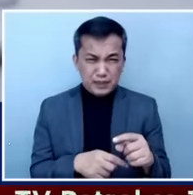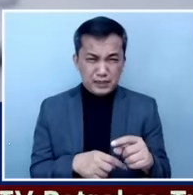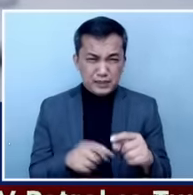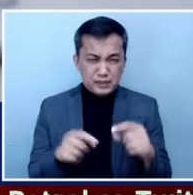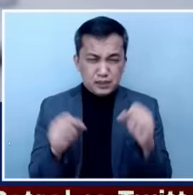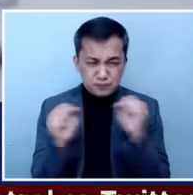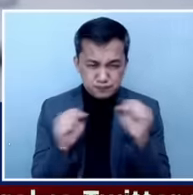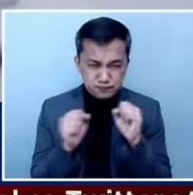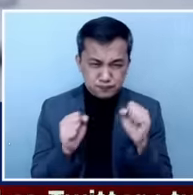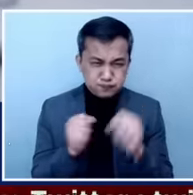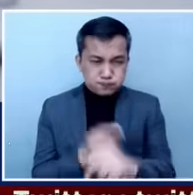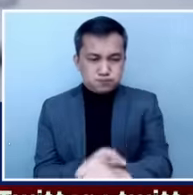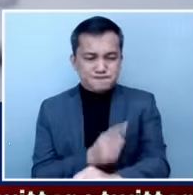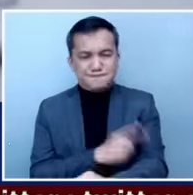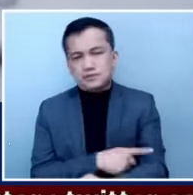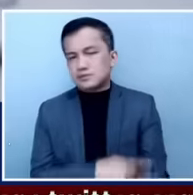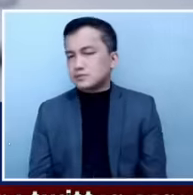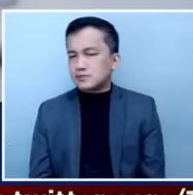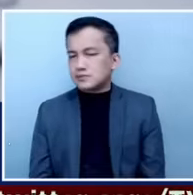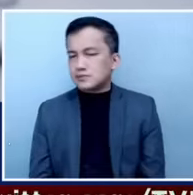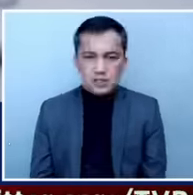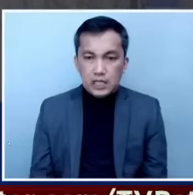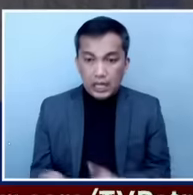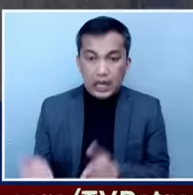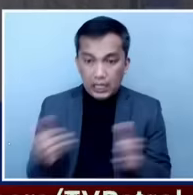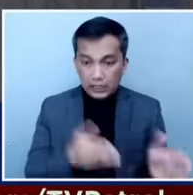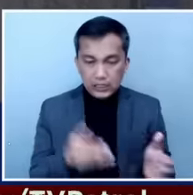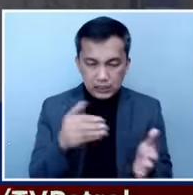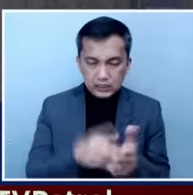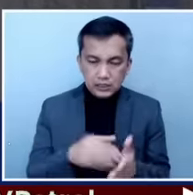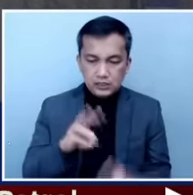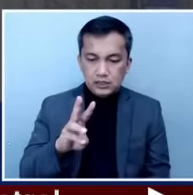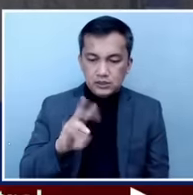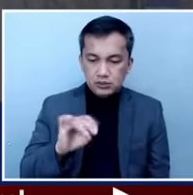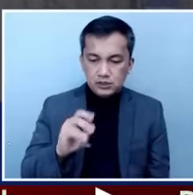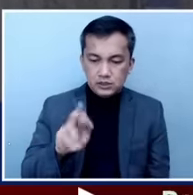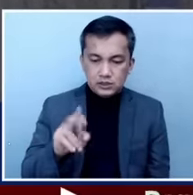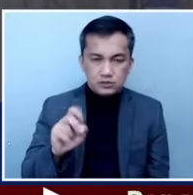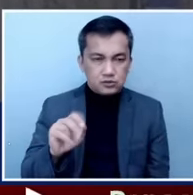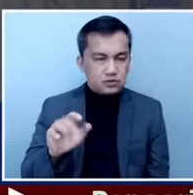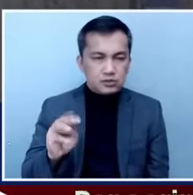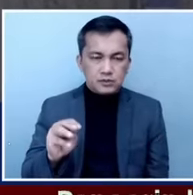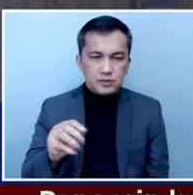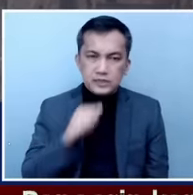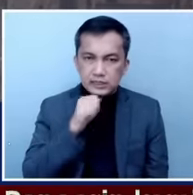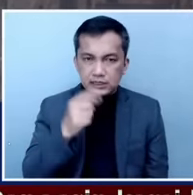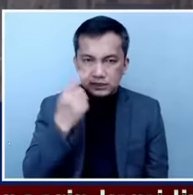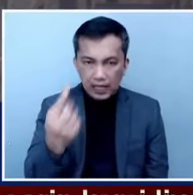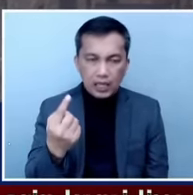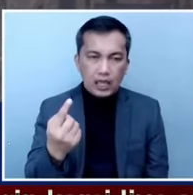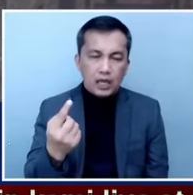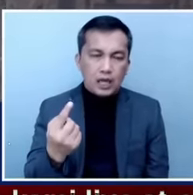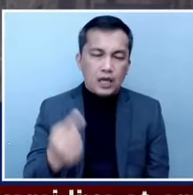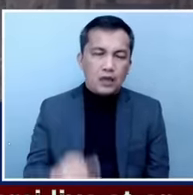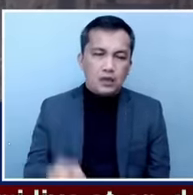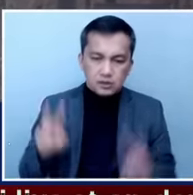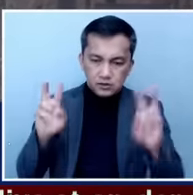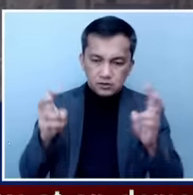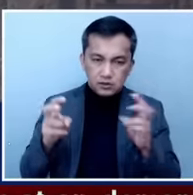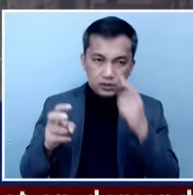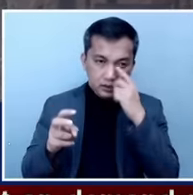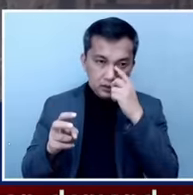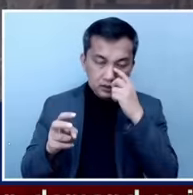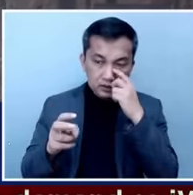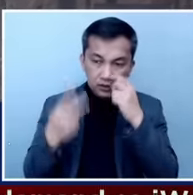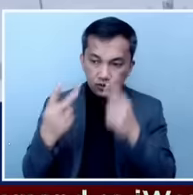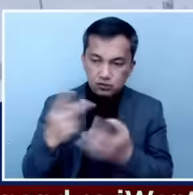taglamig, may panibago na namang parating na winter storm at hindi ito nag-iisa. Ang tinatawag na two-part storm